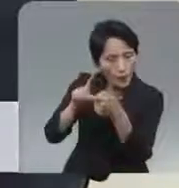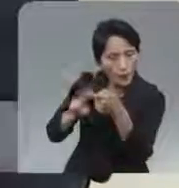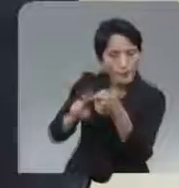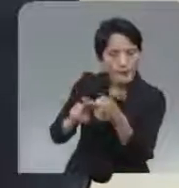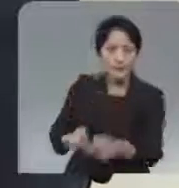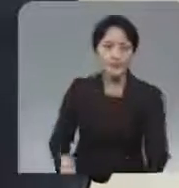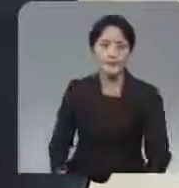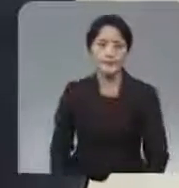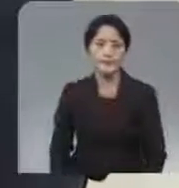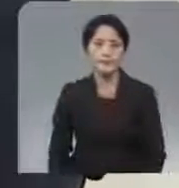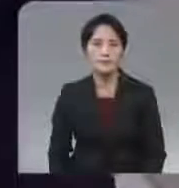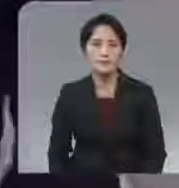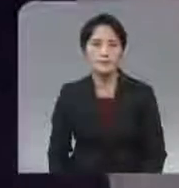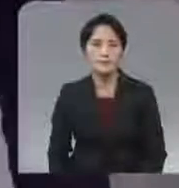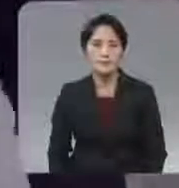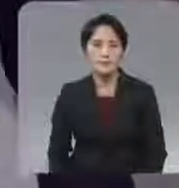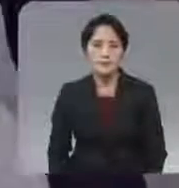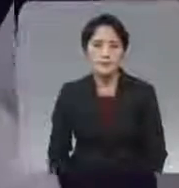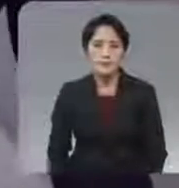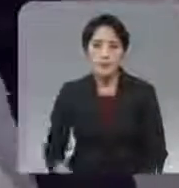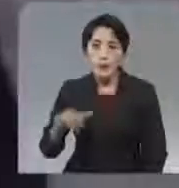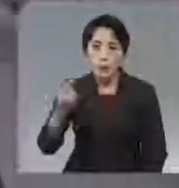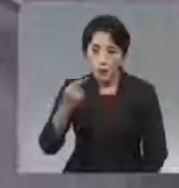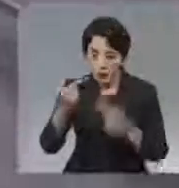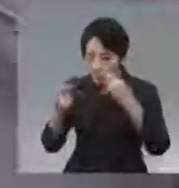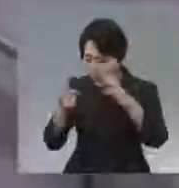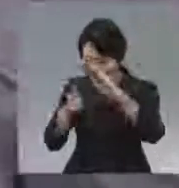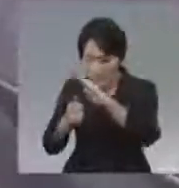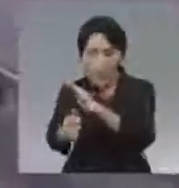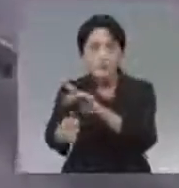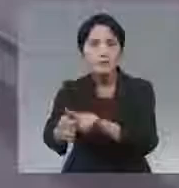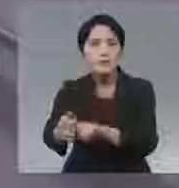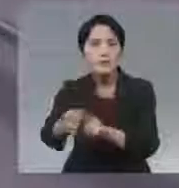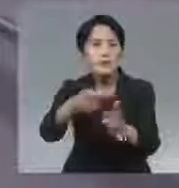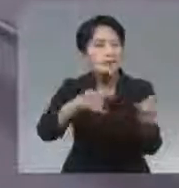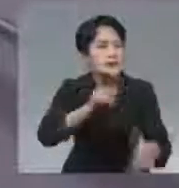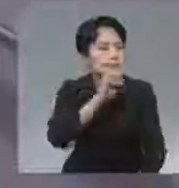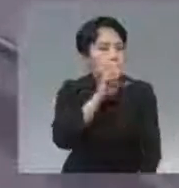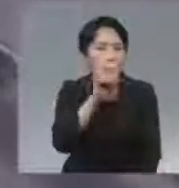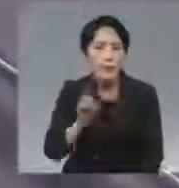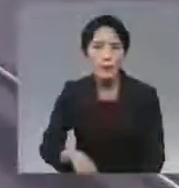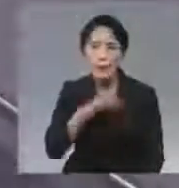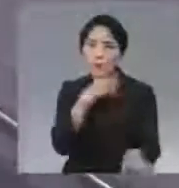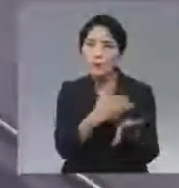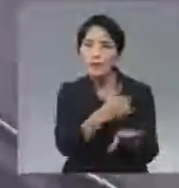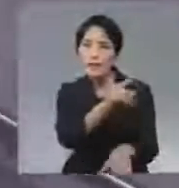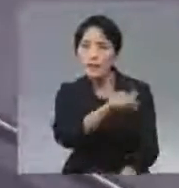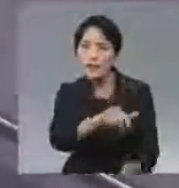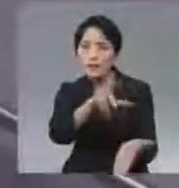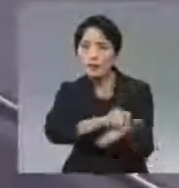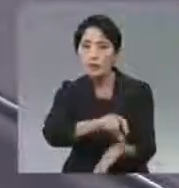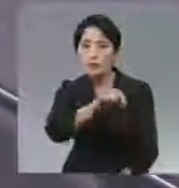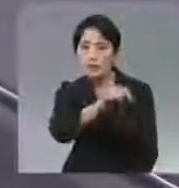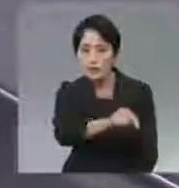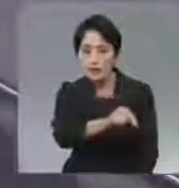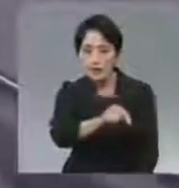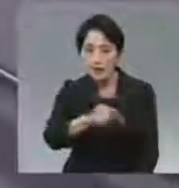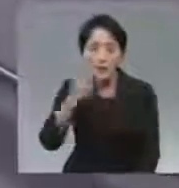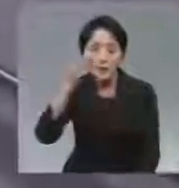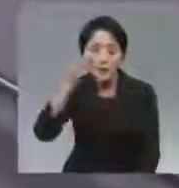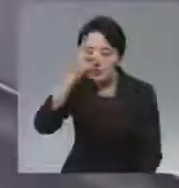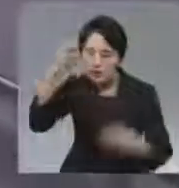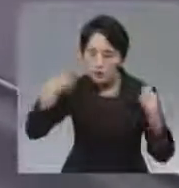こうした兆候を非常に厄介だと表現し国連安保理決議に明らかに違反していると指摘しまし